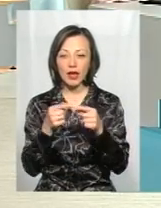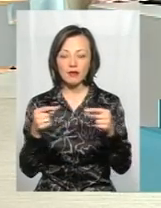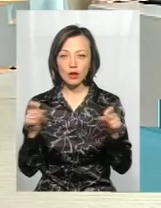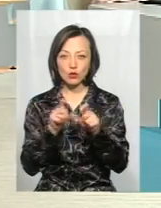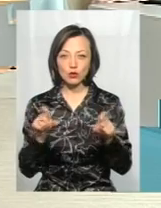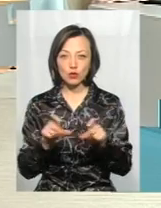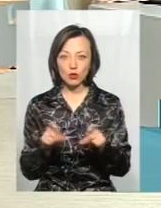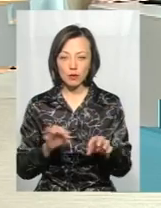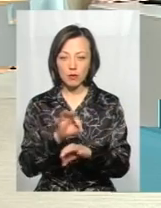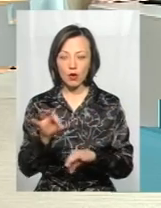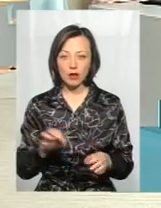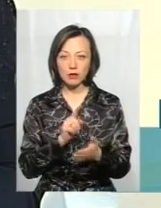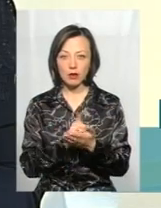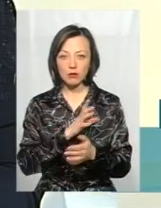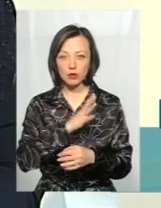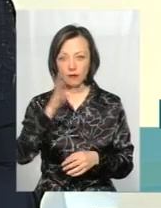бути врахований